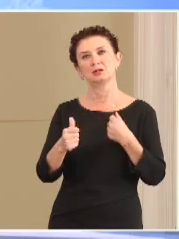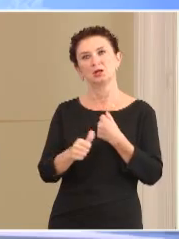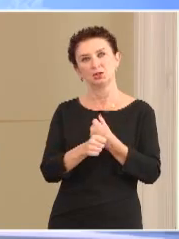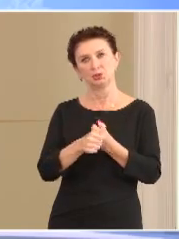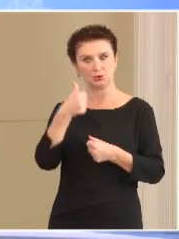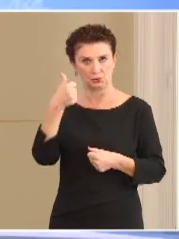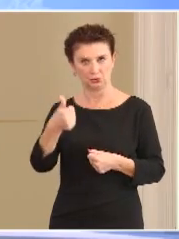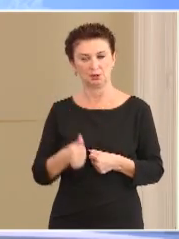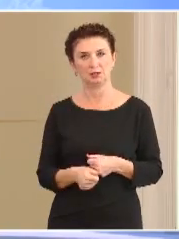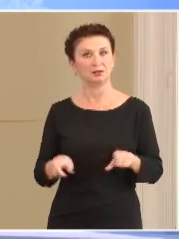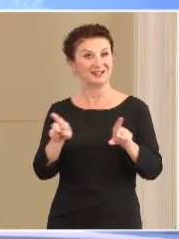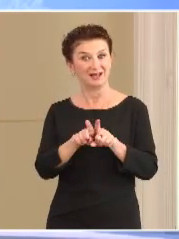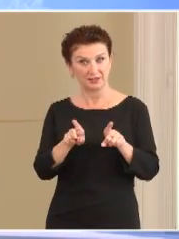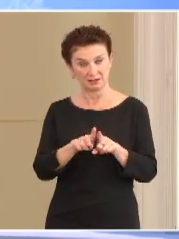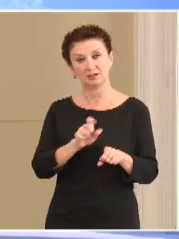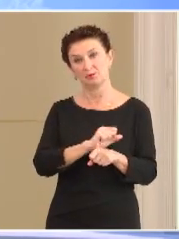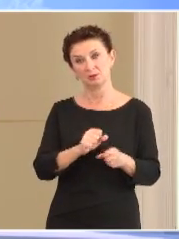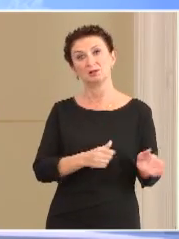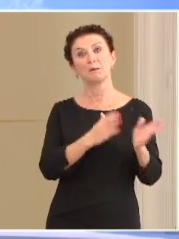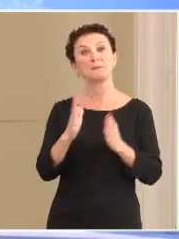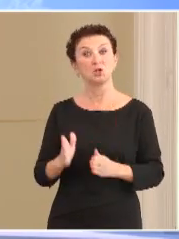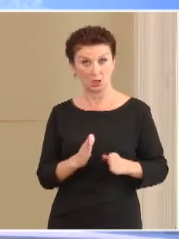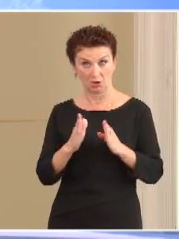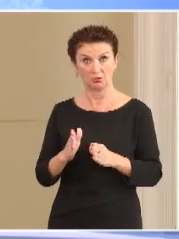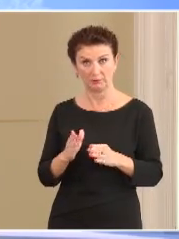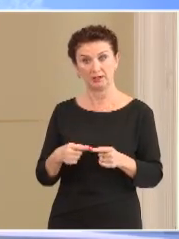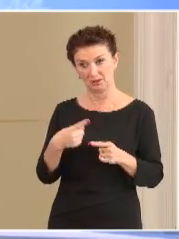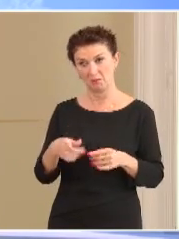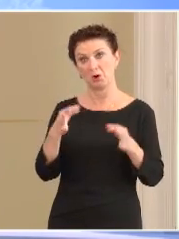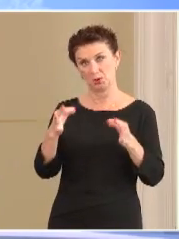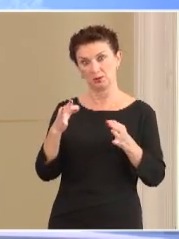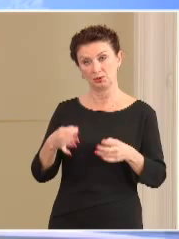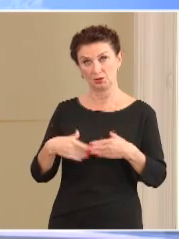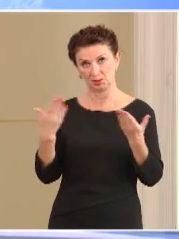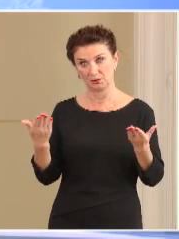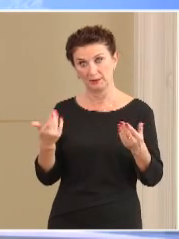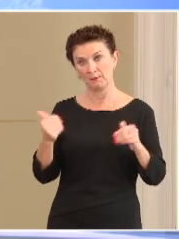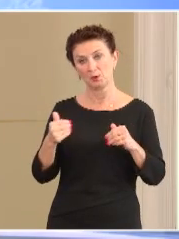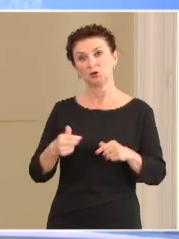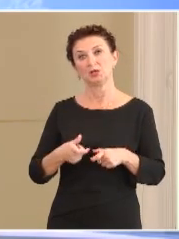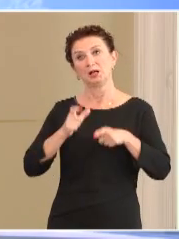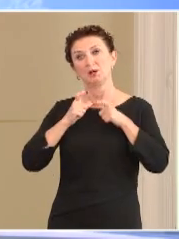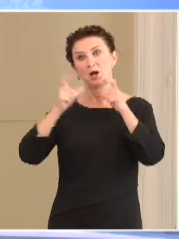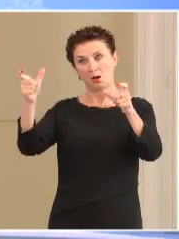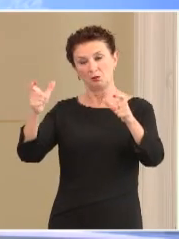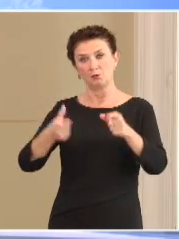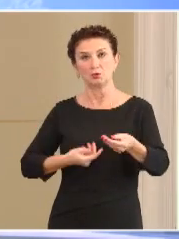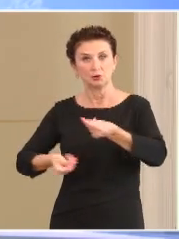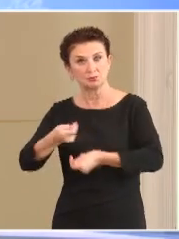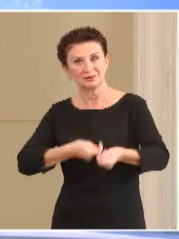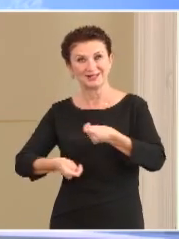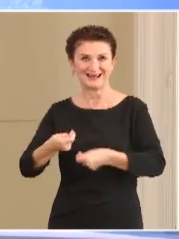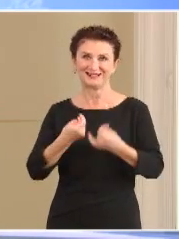samo. Jesteśmy gotowi po dniu dzisiejszym rozpisywać i ogłaszać przetargów,